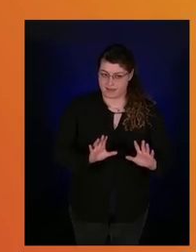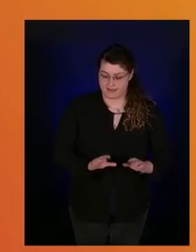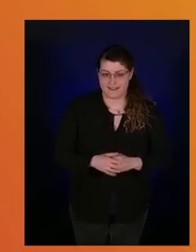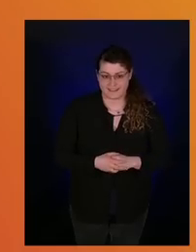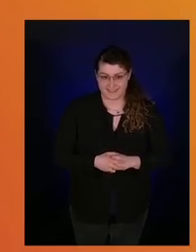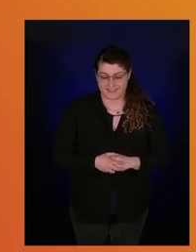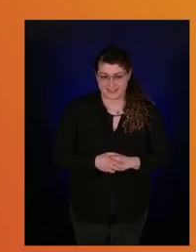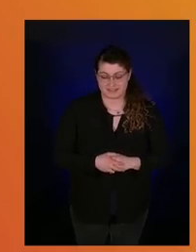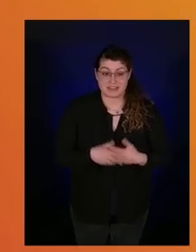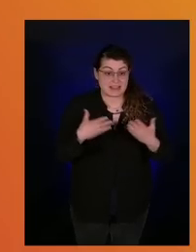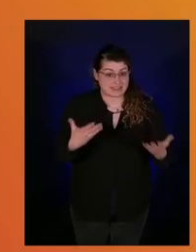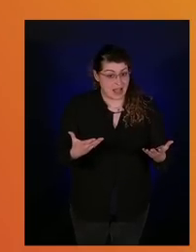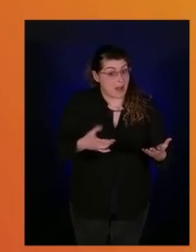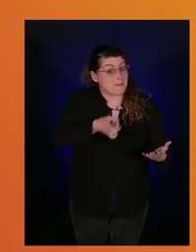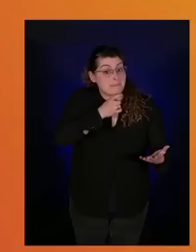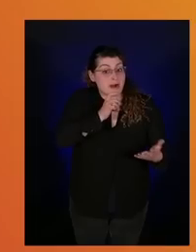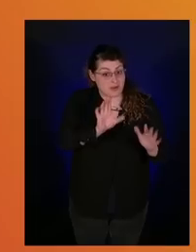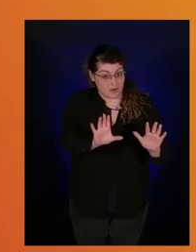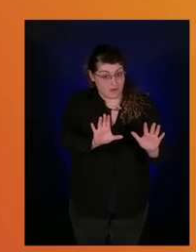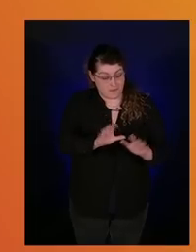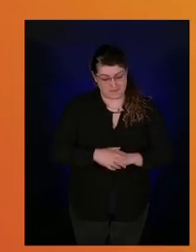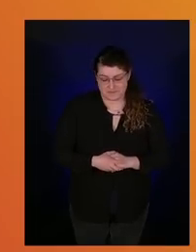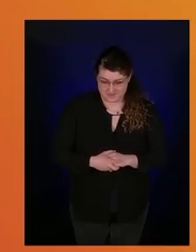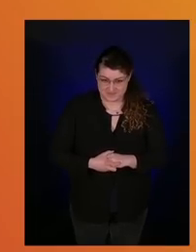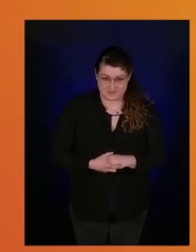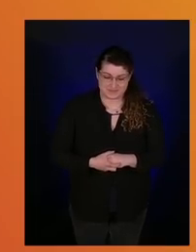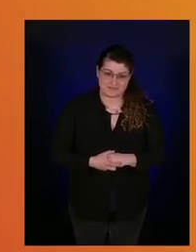l'instant, ce n'est pas la pause.